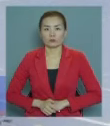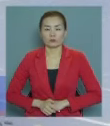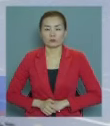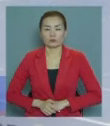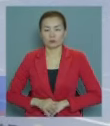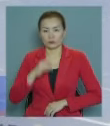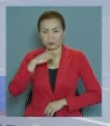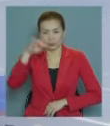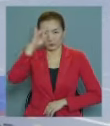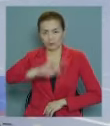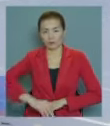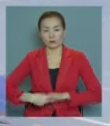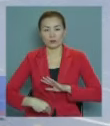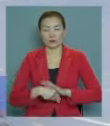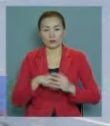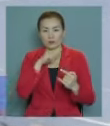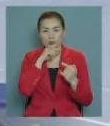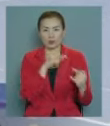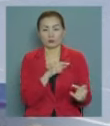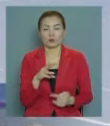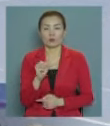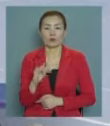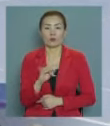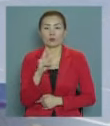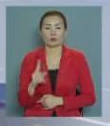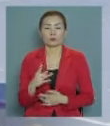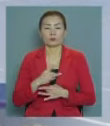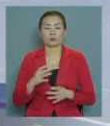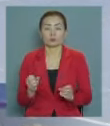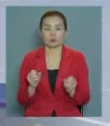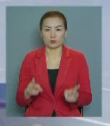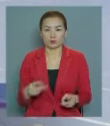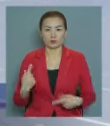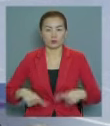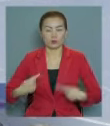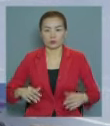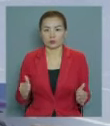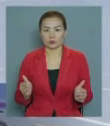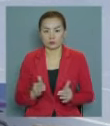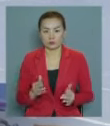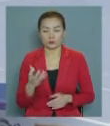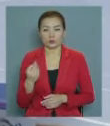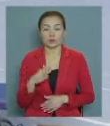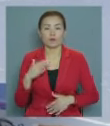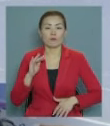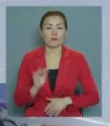Қазақстан Республикасы сыбайлас жемқорлыққа қарсы іс-қимыл агенттігінің Наурыз мейрамына орай мини-футбол және